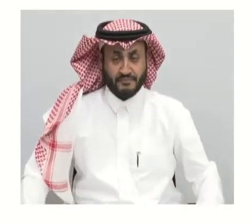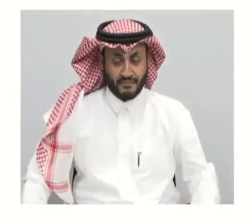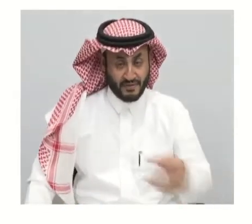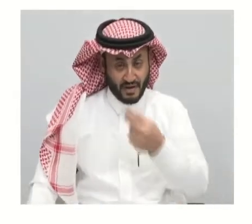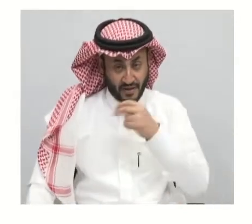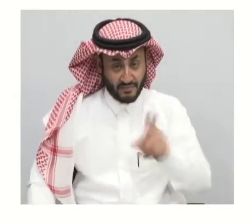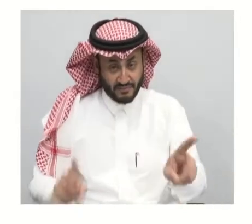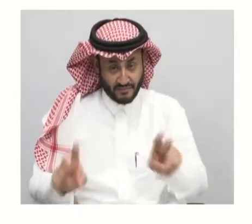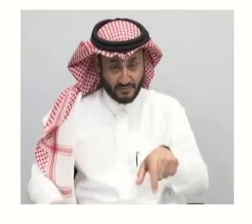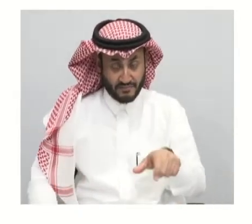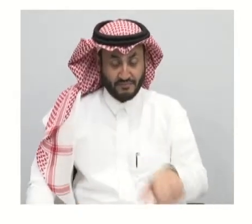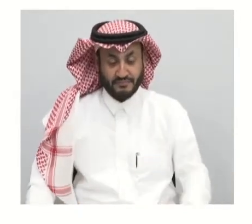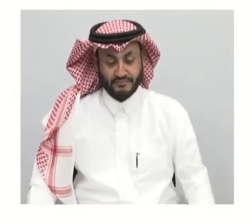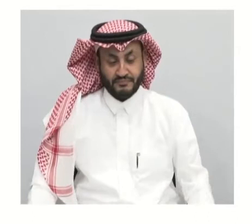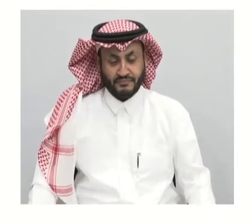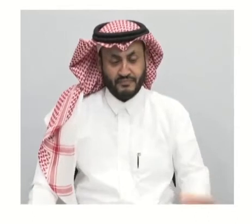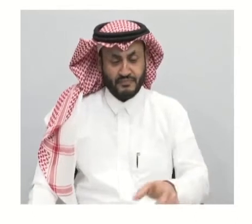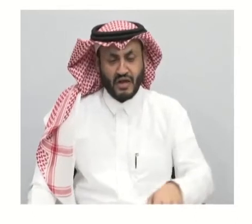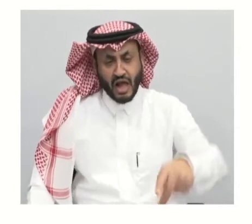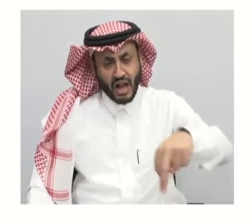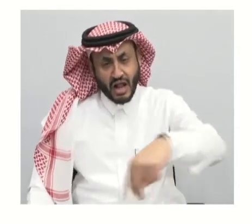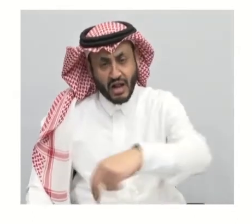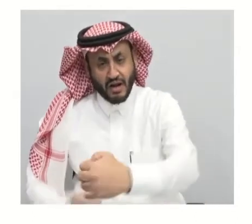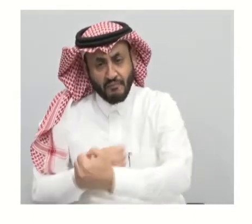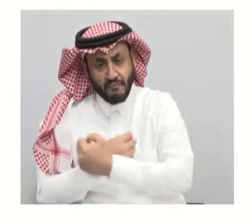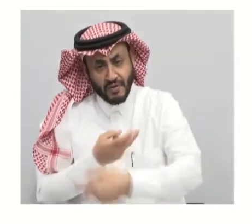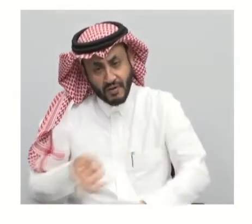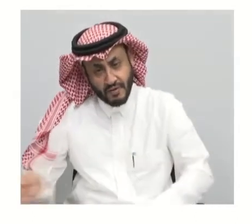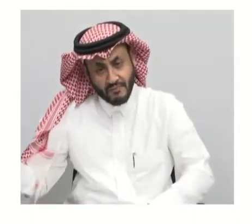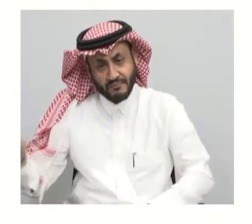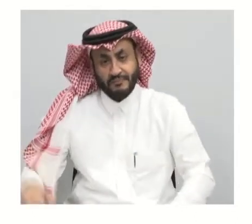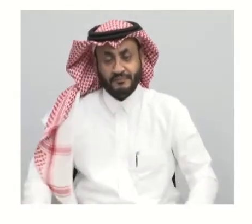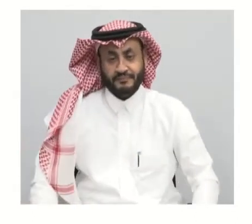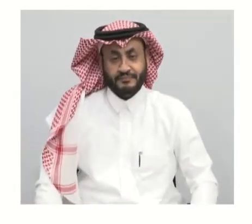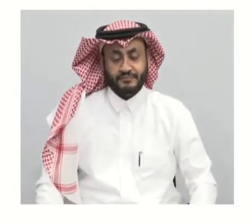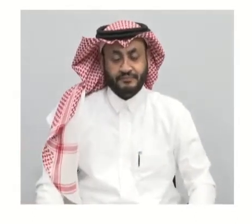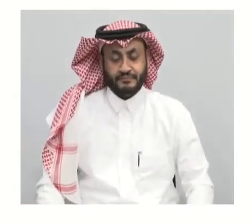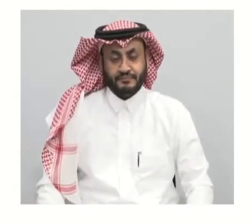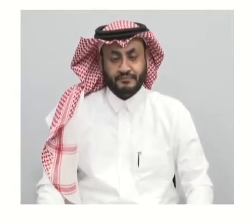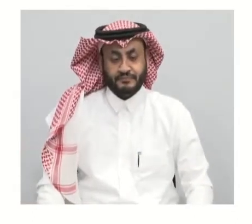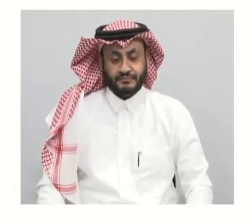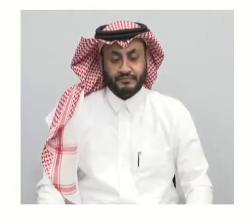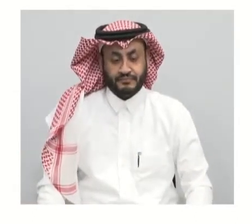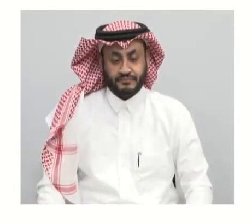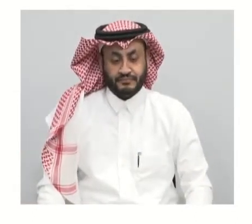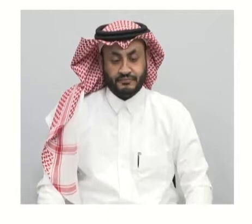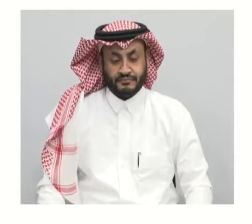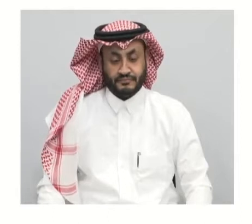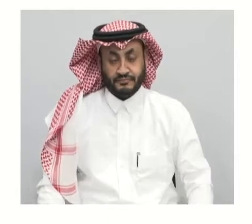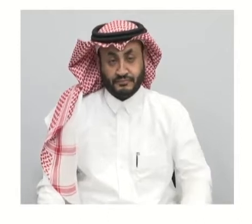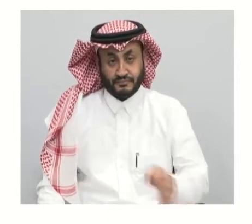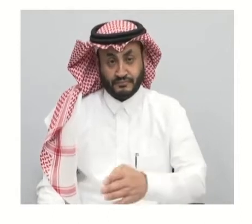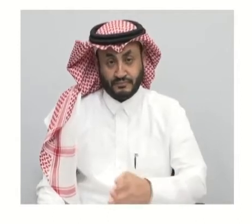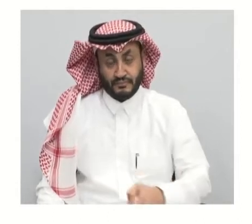صح? We have the man who is leaving the gallery. Someone is leaving, okay? The